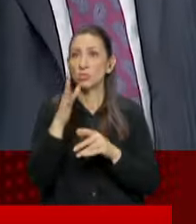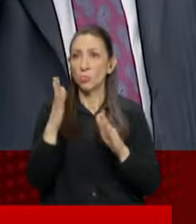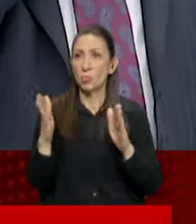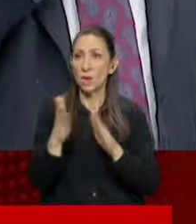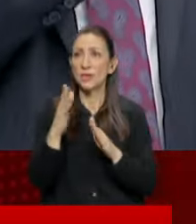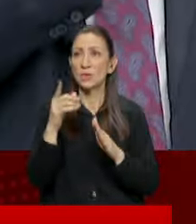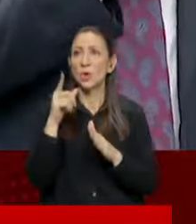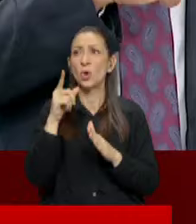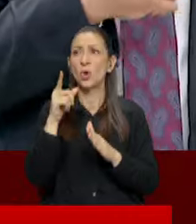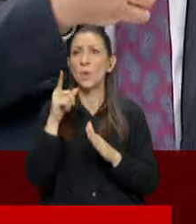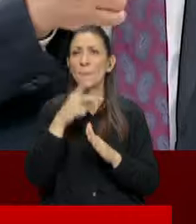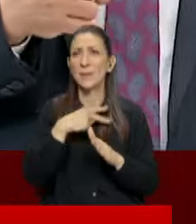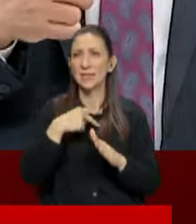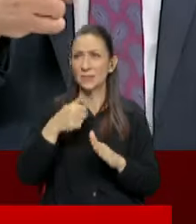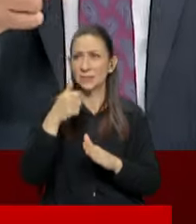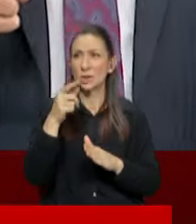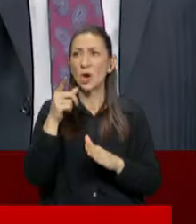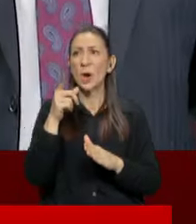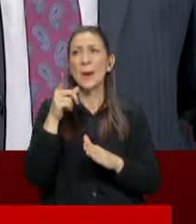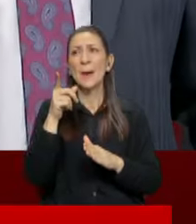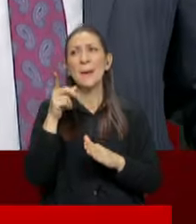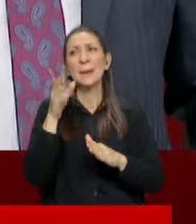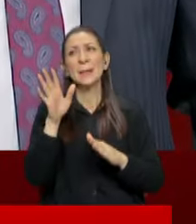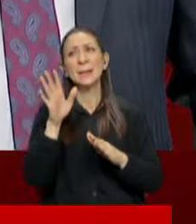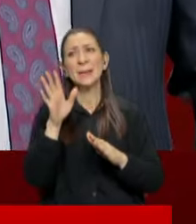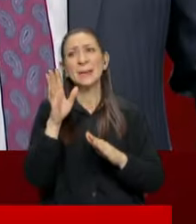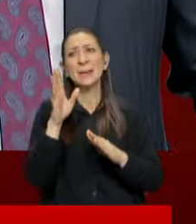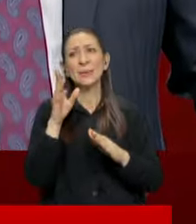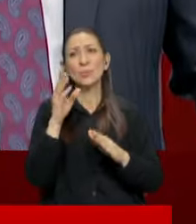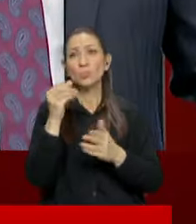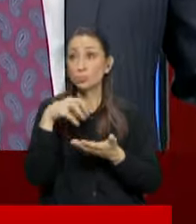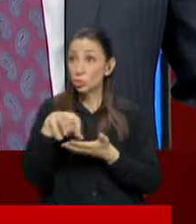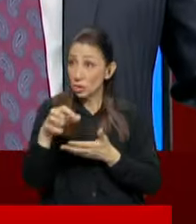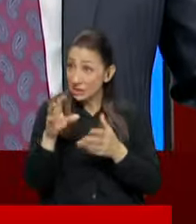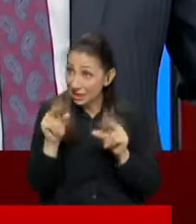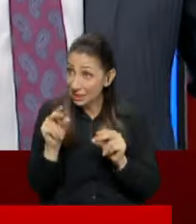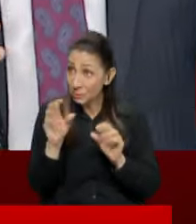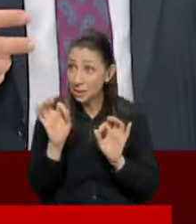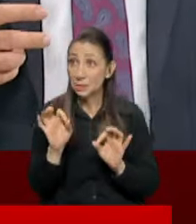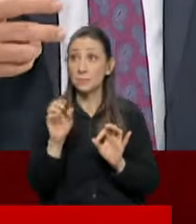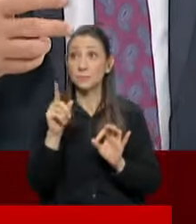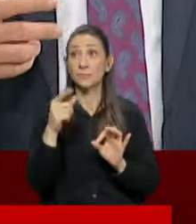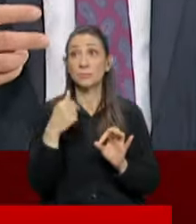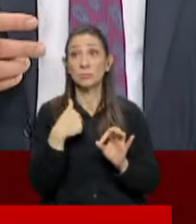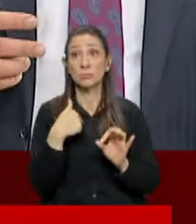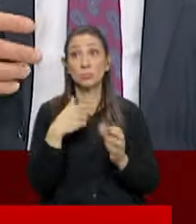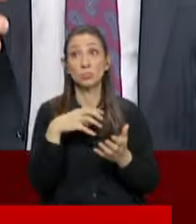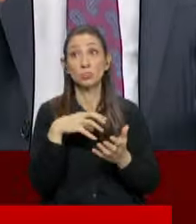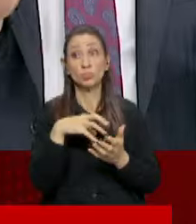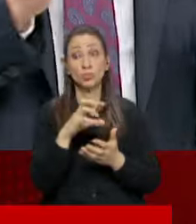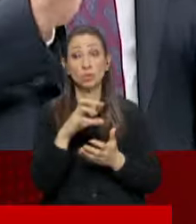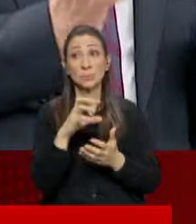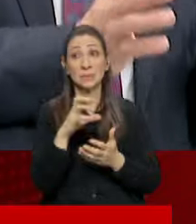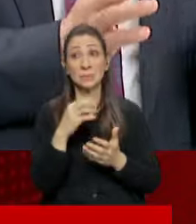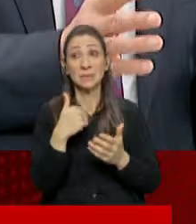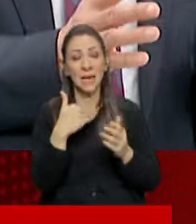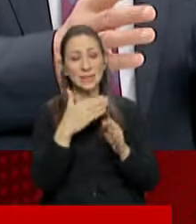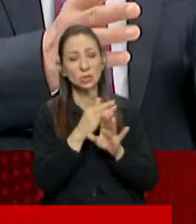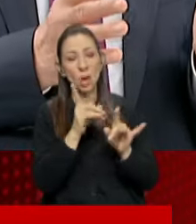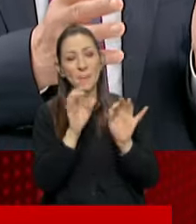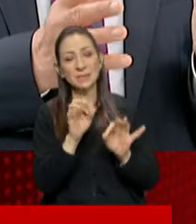muhalefetteki belediye başkanları bundan çok yakındılar. Bütçeniz yetti mi mesela? Gayetim. Bütçemiz şimdi biz aslında